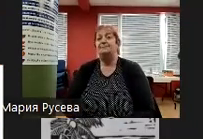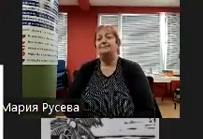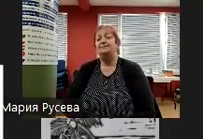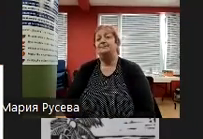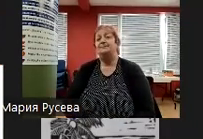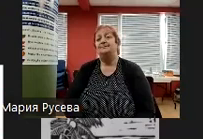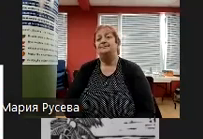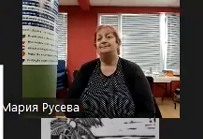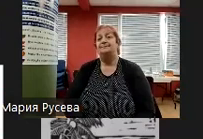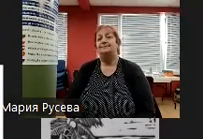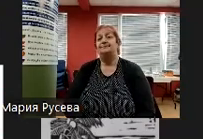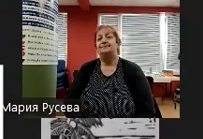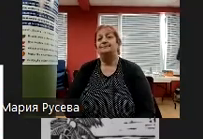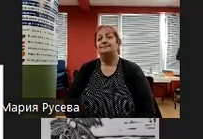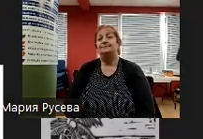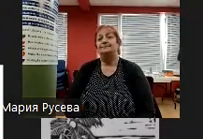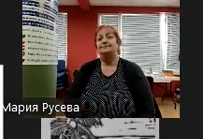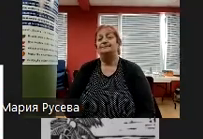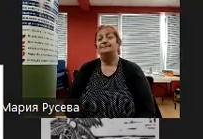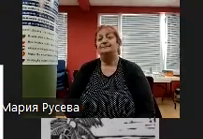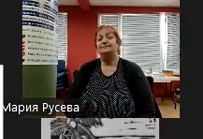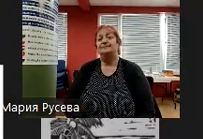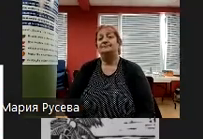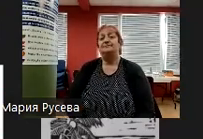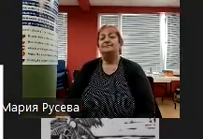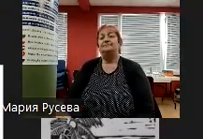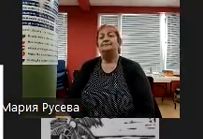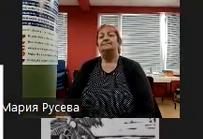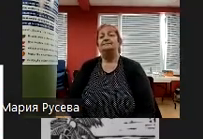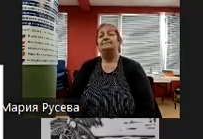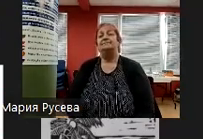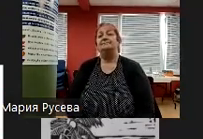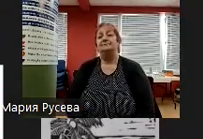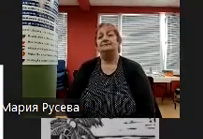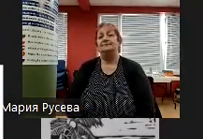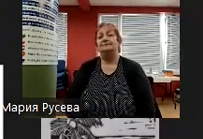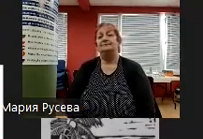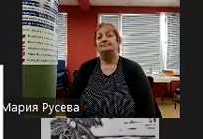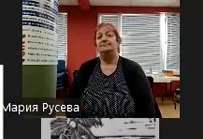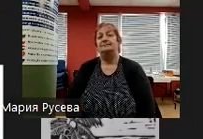So the next slide is about the use of emojis on Twitter. So